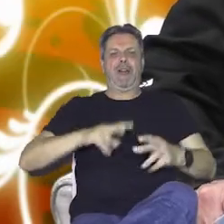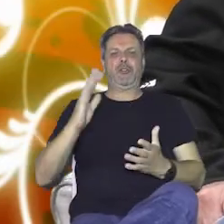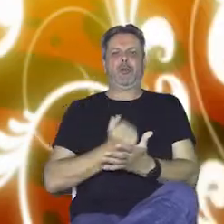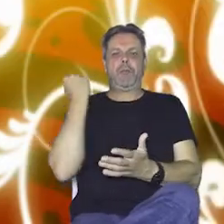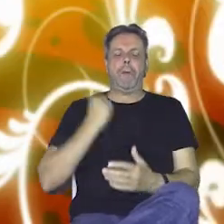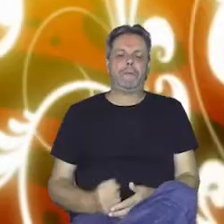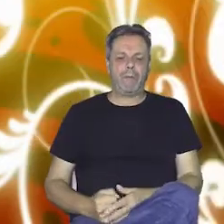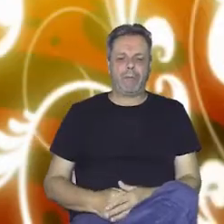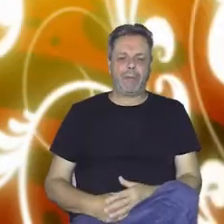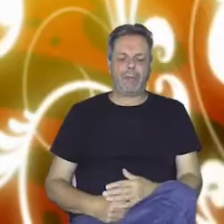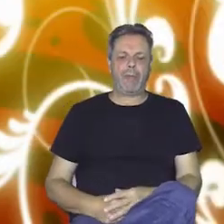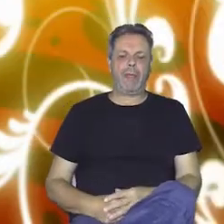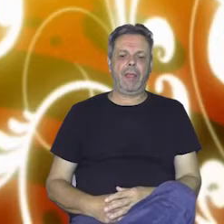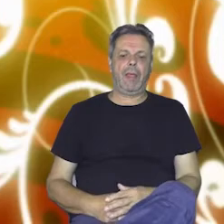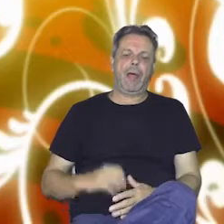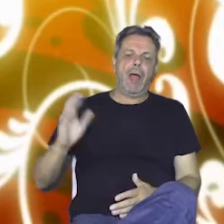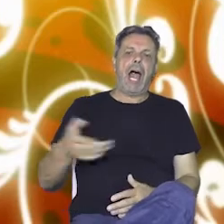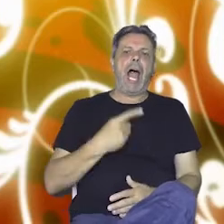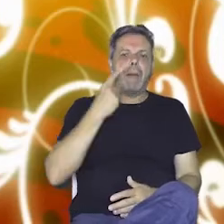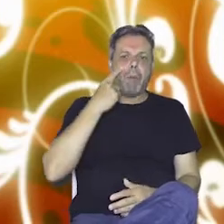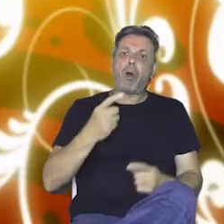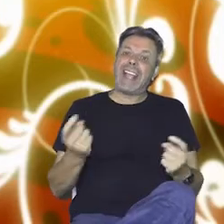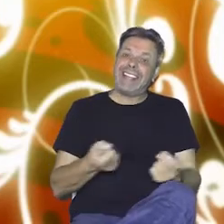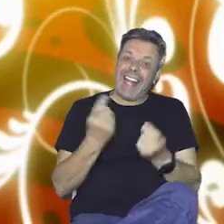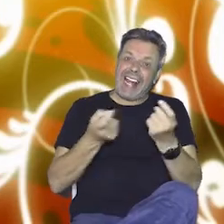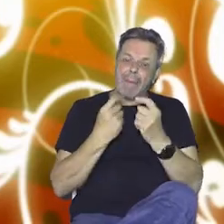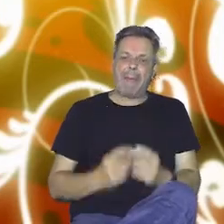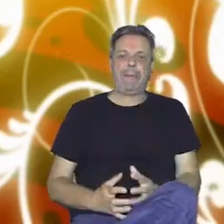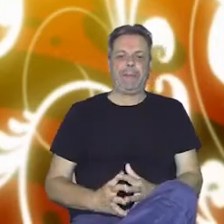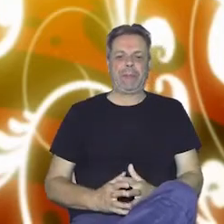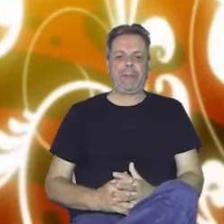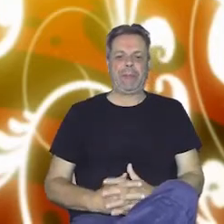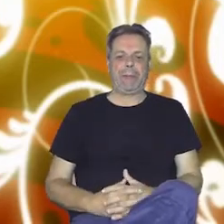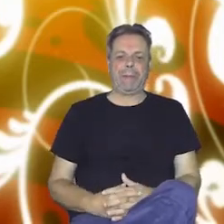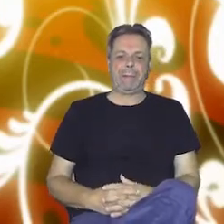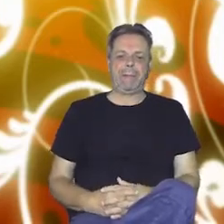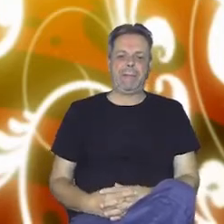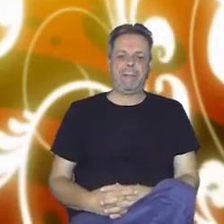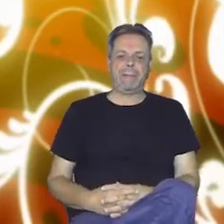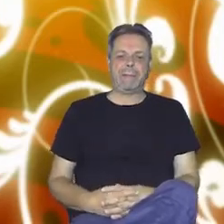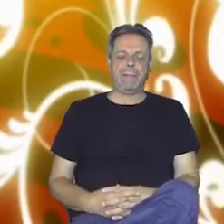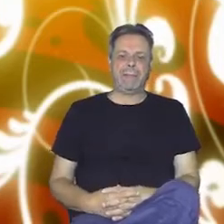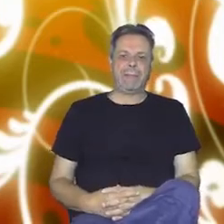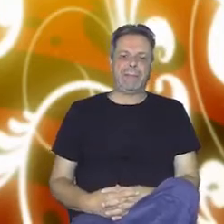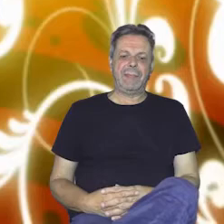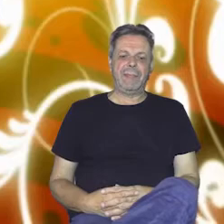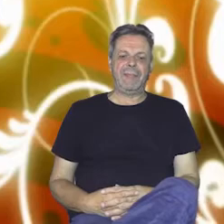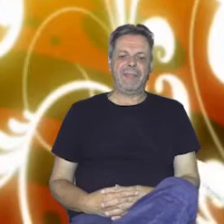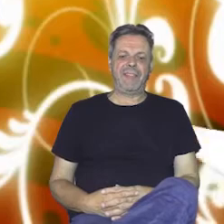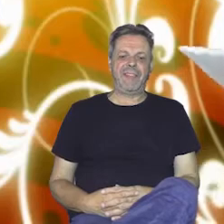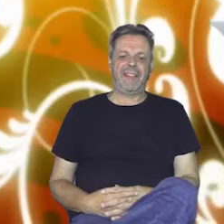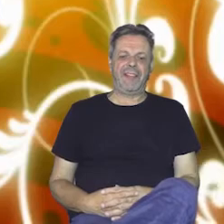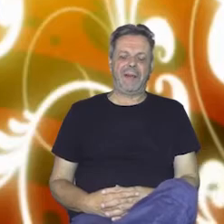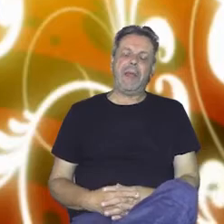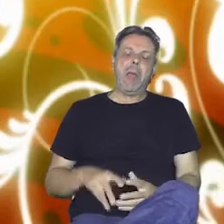uspio. Ajmo pogledat malo reklame, 2 minute. Ajde. I prelomiti. Treba neće živjeti. Pa